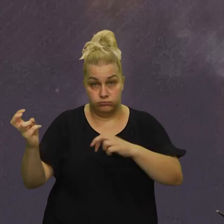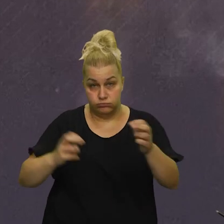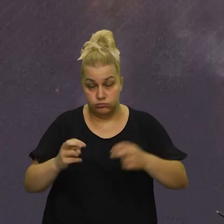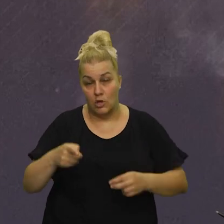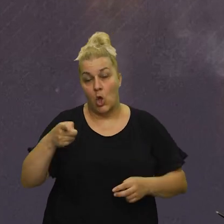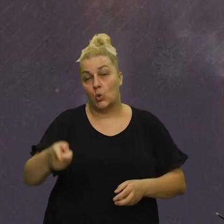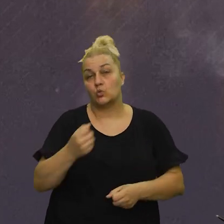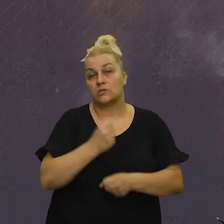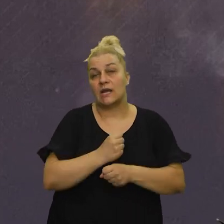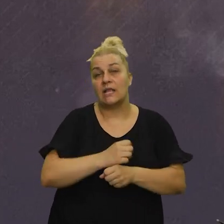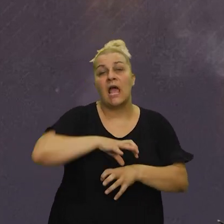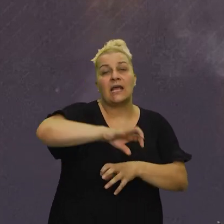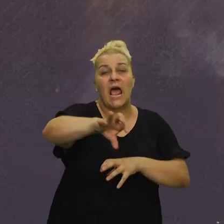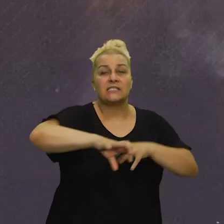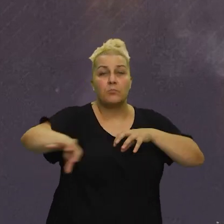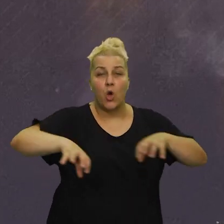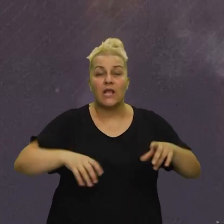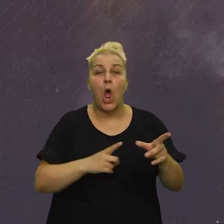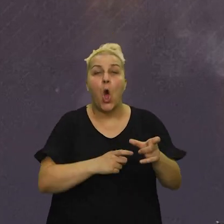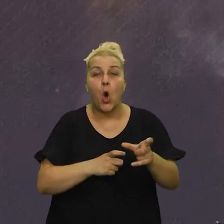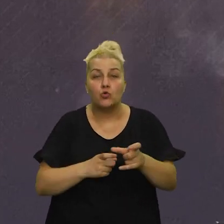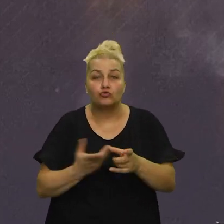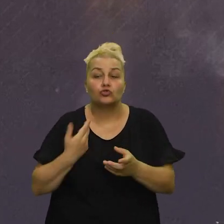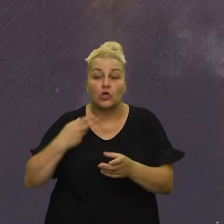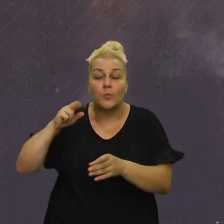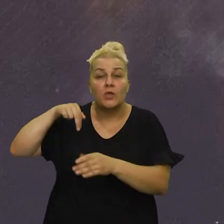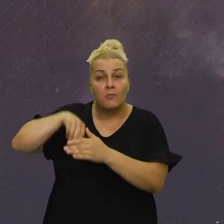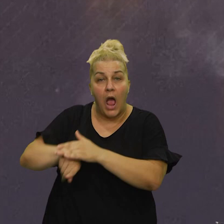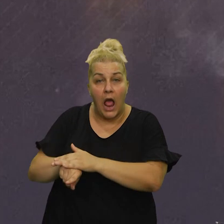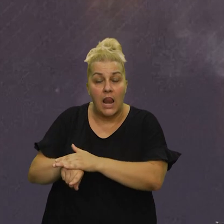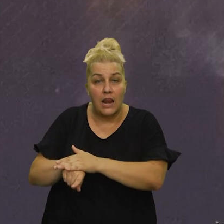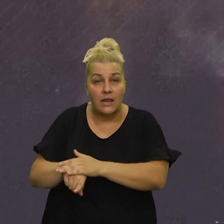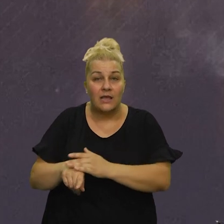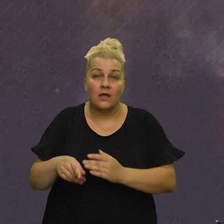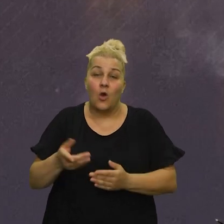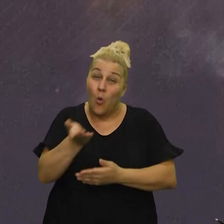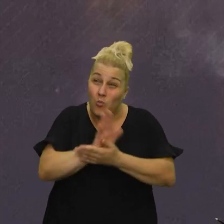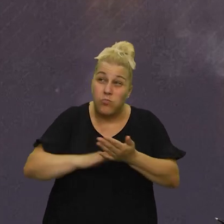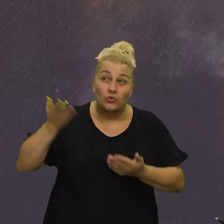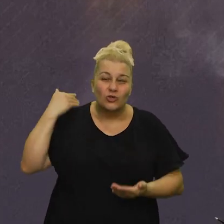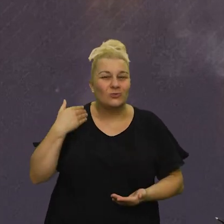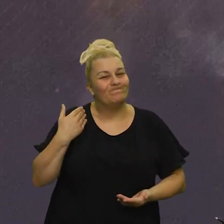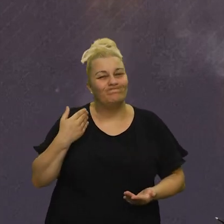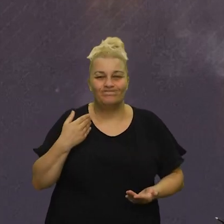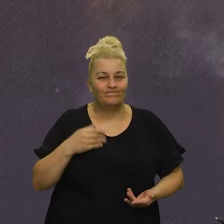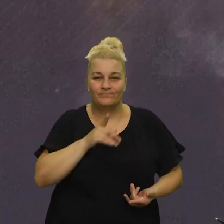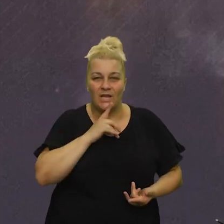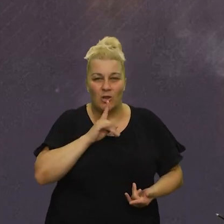vršila raspodjela oružja koje se imalo u samom početku, toga nije bilo baš